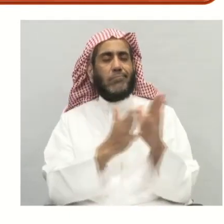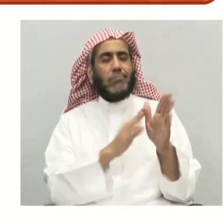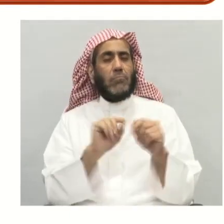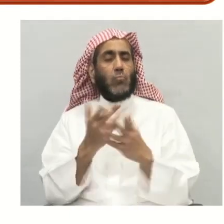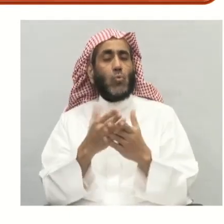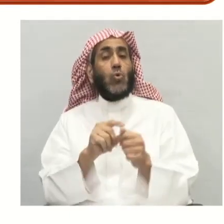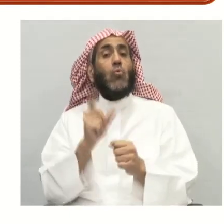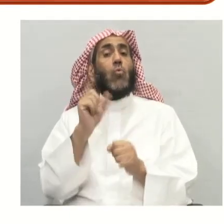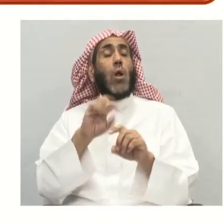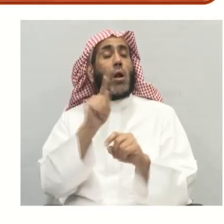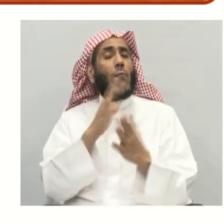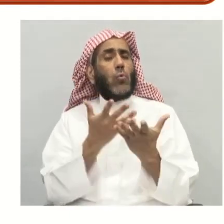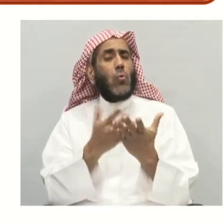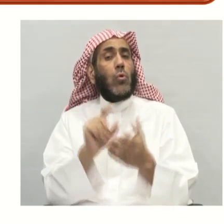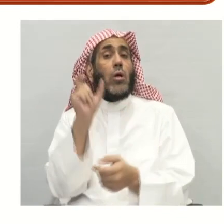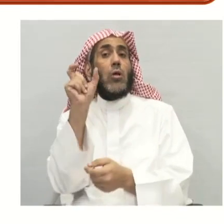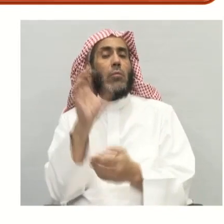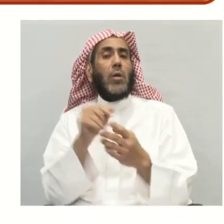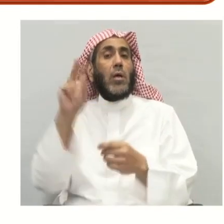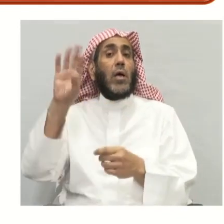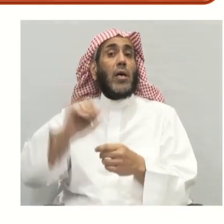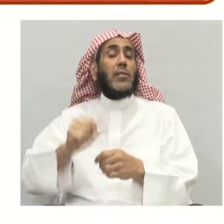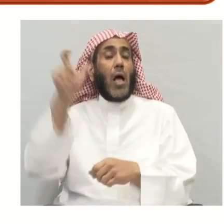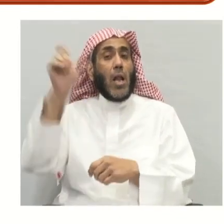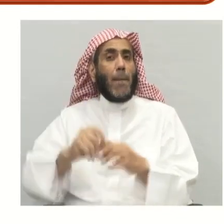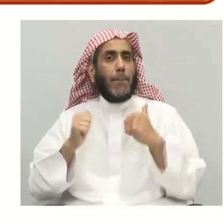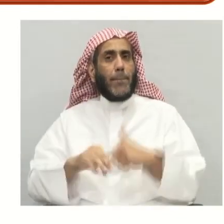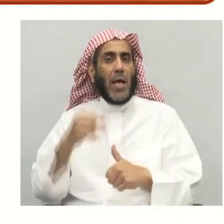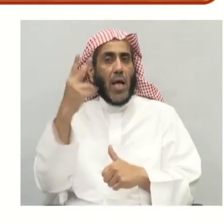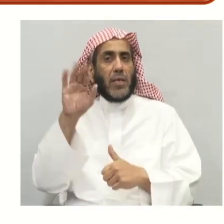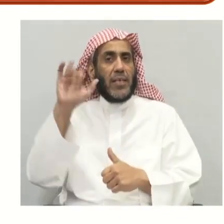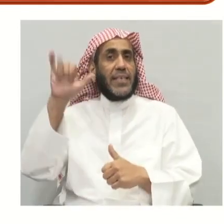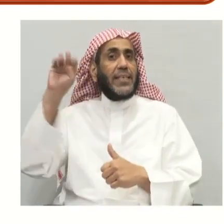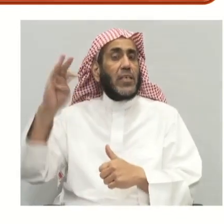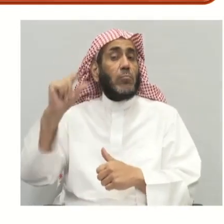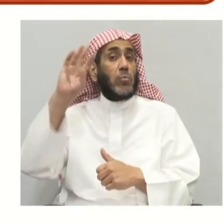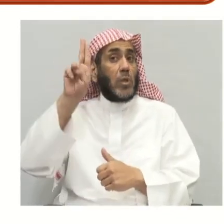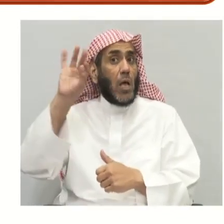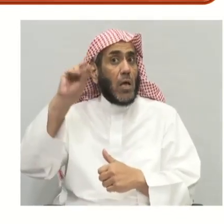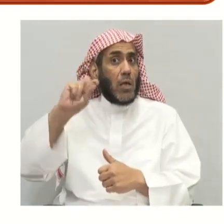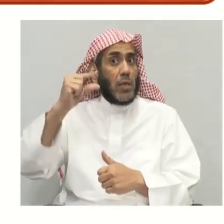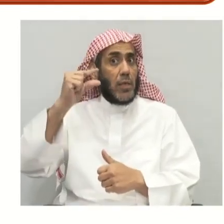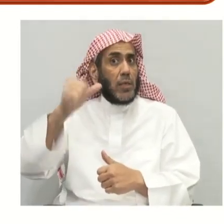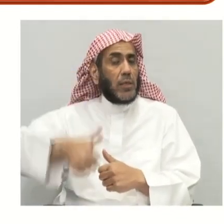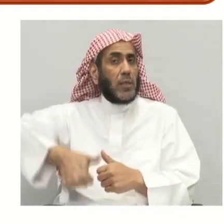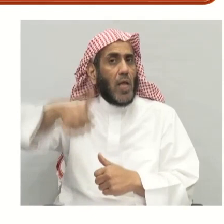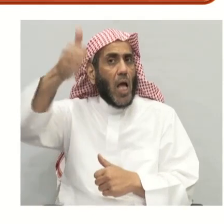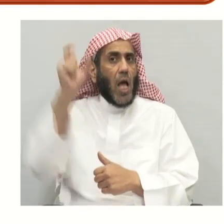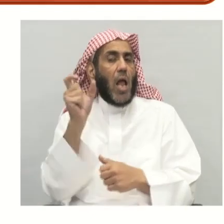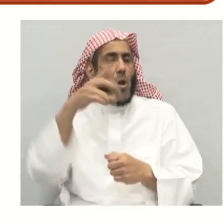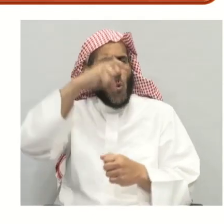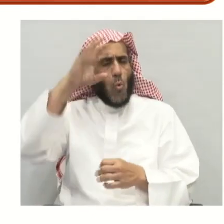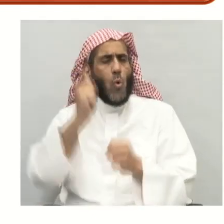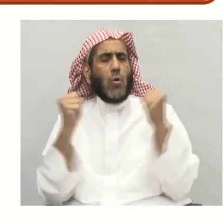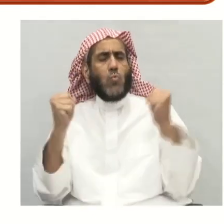علامه الرفع ثبوت النون تقول الطالبان يجتهدان كلمه يجتهدان او عباره يجتهدان